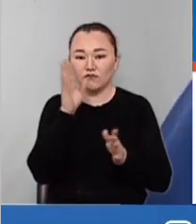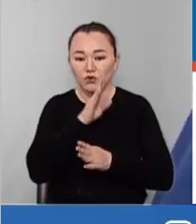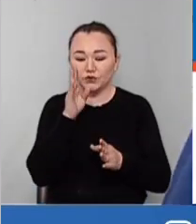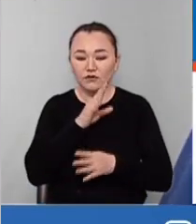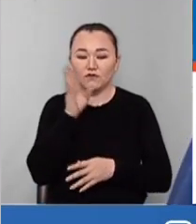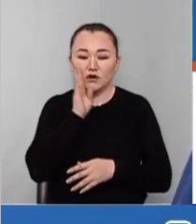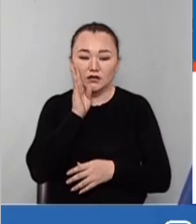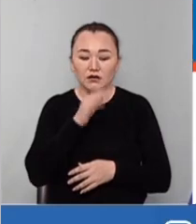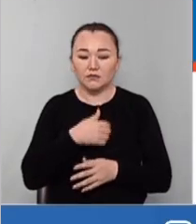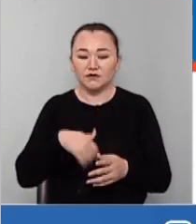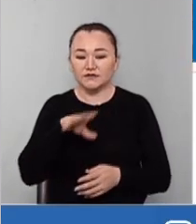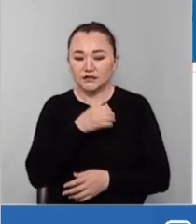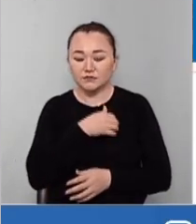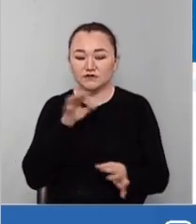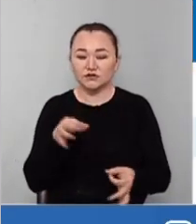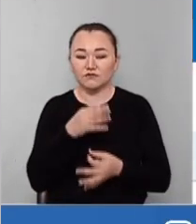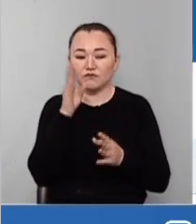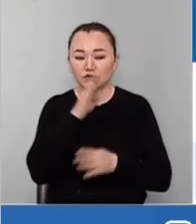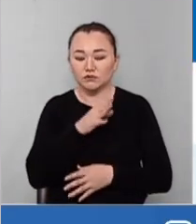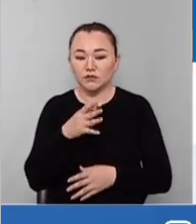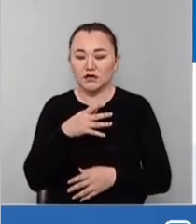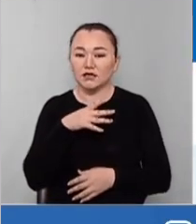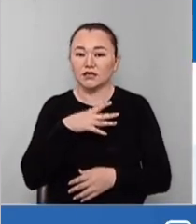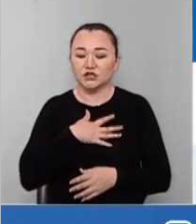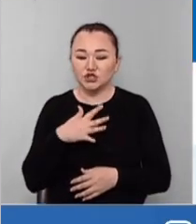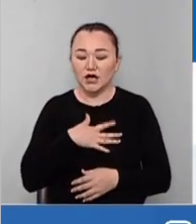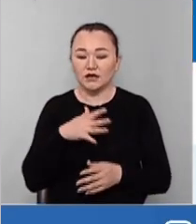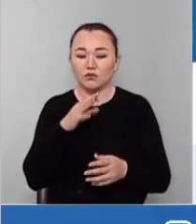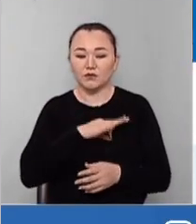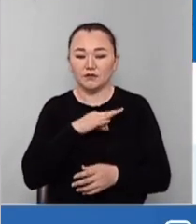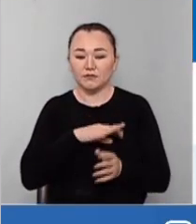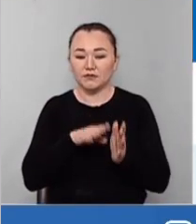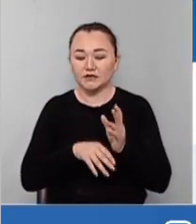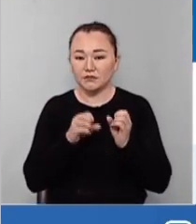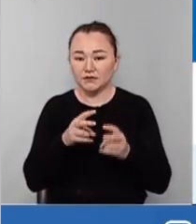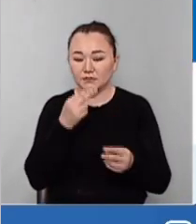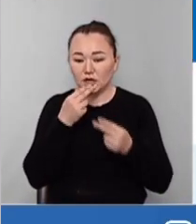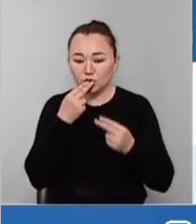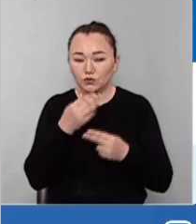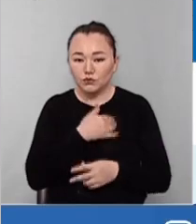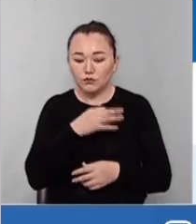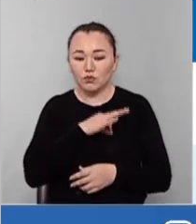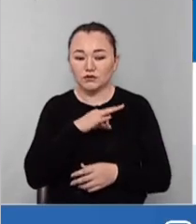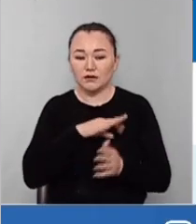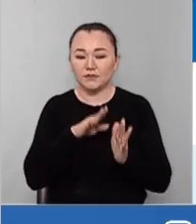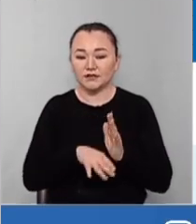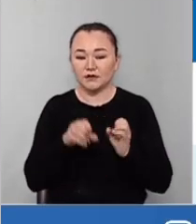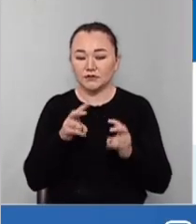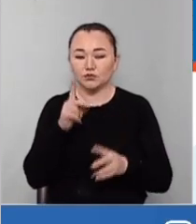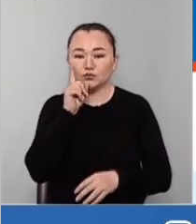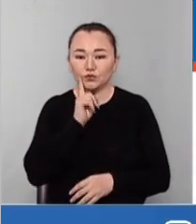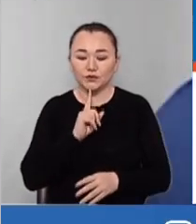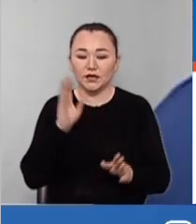все хотим дышать свежим воздухом, употреблять безопасные продукты и, наверное, пользоваться безопасной и